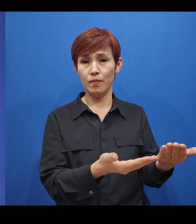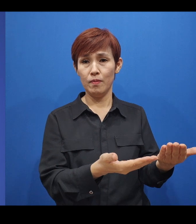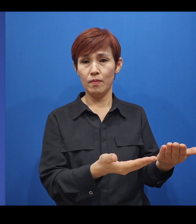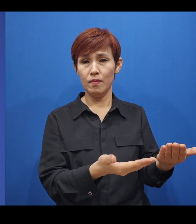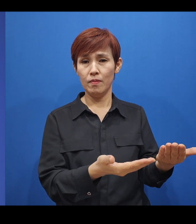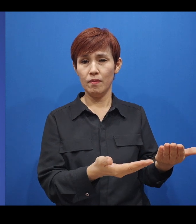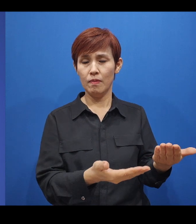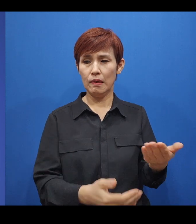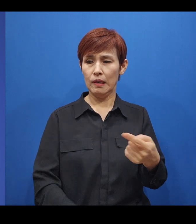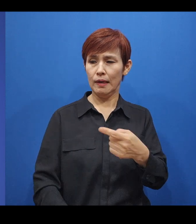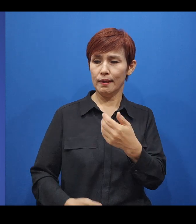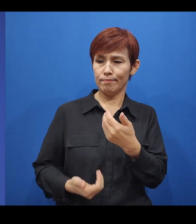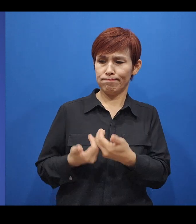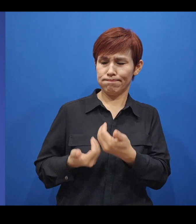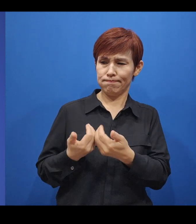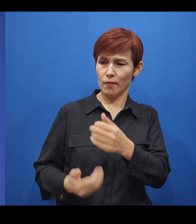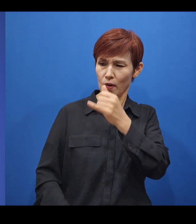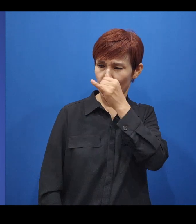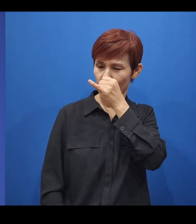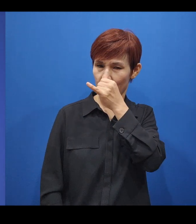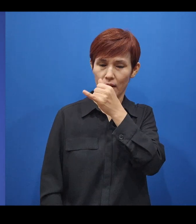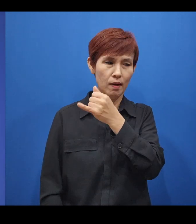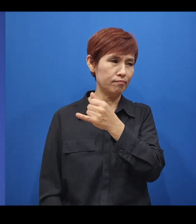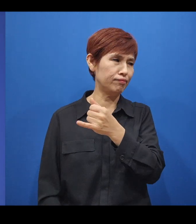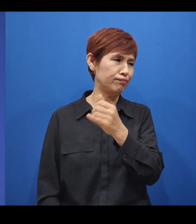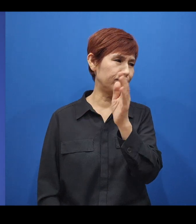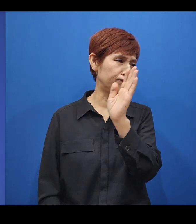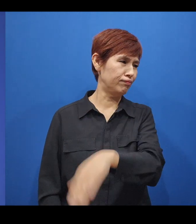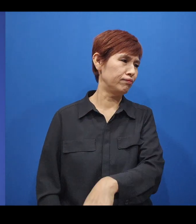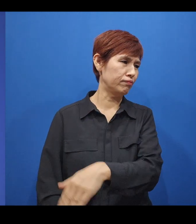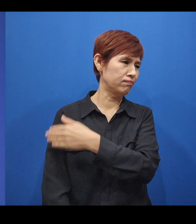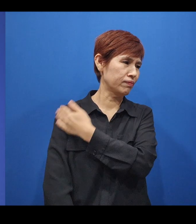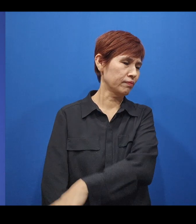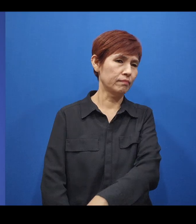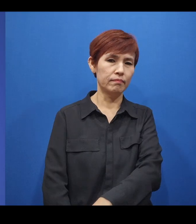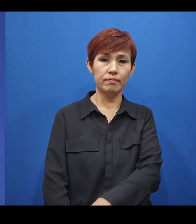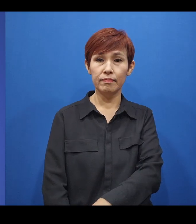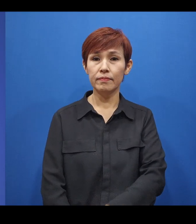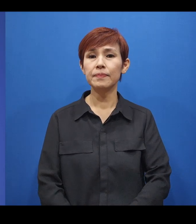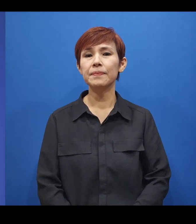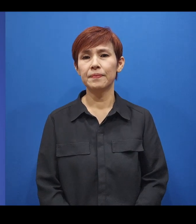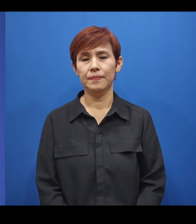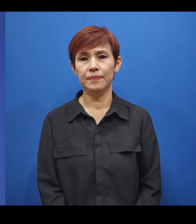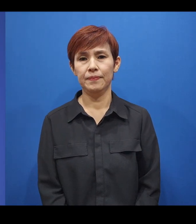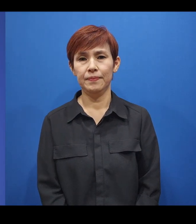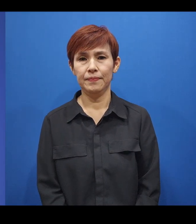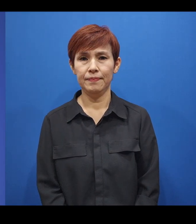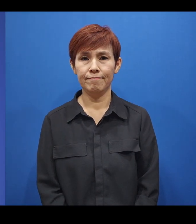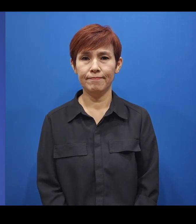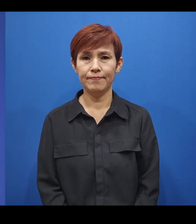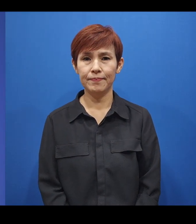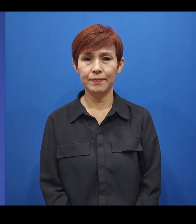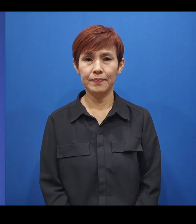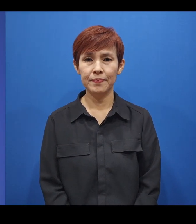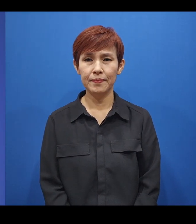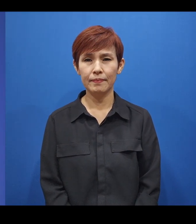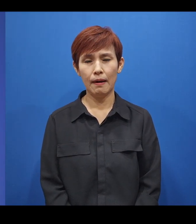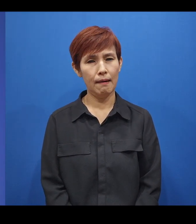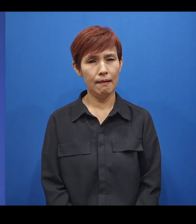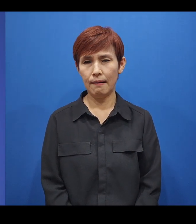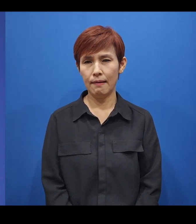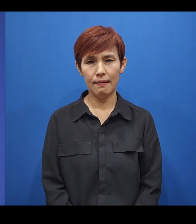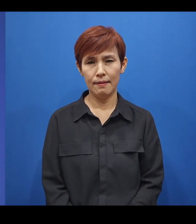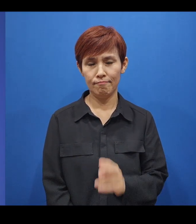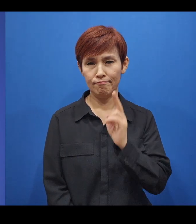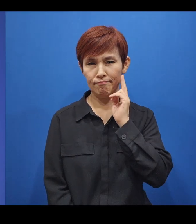내가 좀 불편하고 나와 방식이 다른 사람은 무조건 결론은 냉담하고 박복하게 대합니다. 차갑게